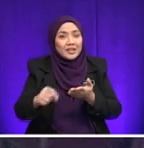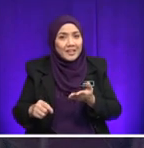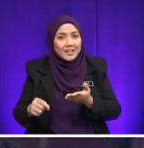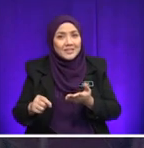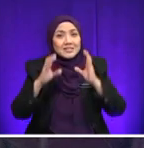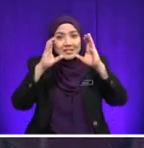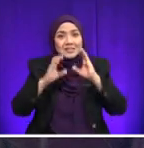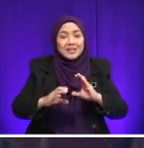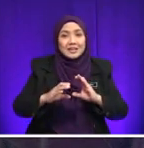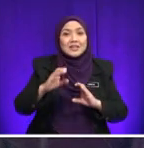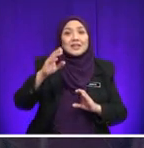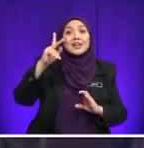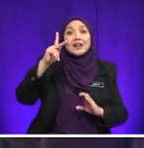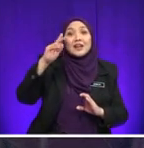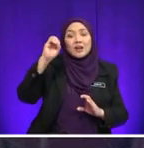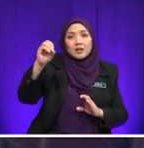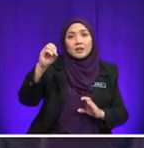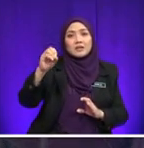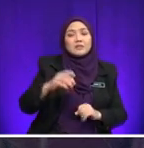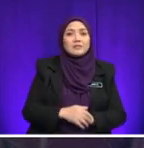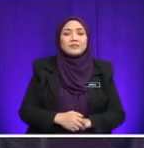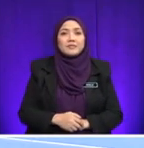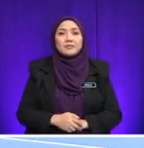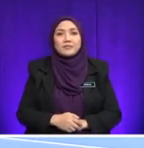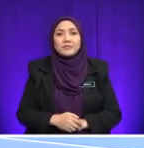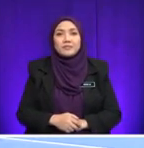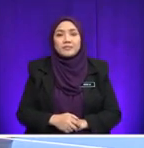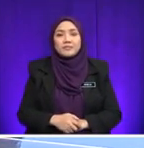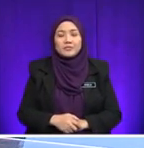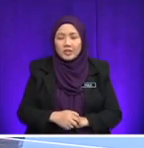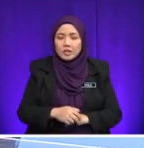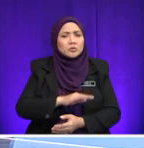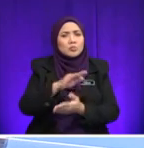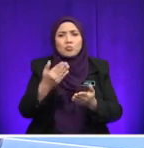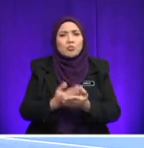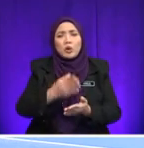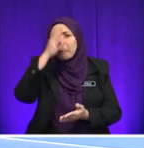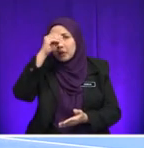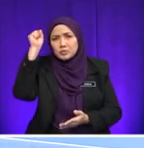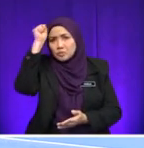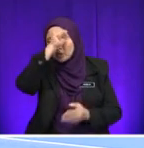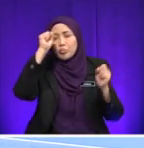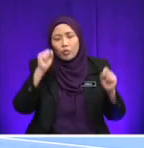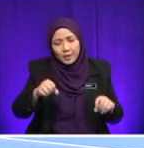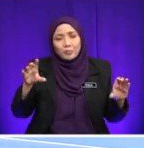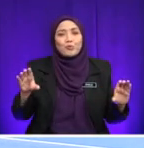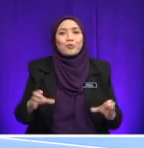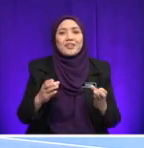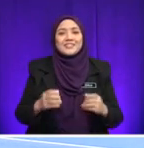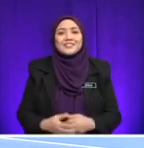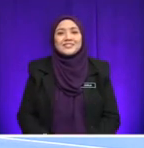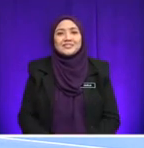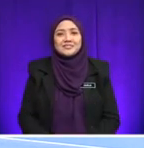betul dapat menulis jalan kecil dan juga dapat mengira sudut Q dengan betul